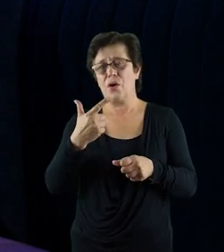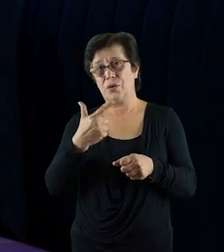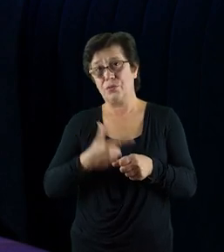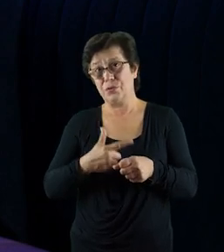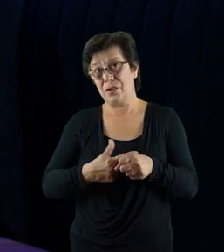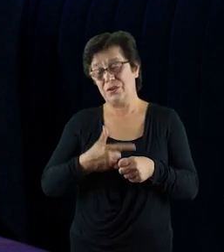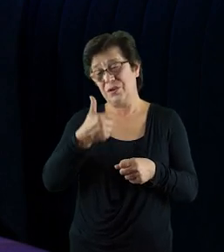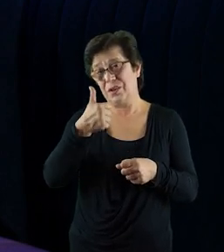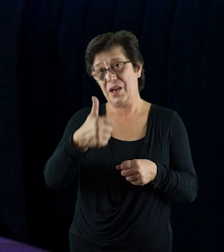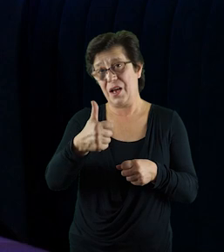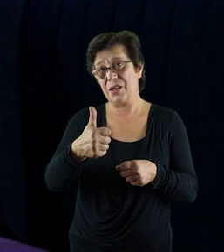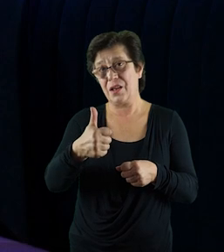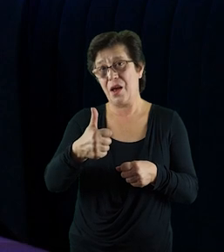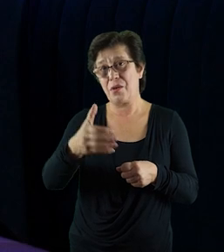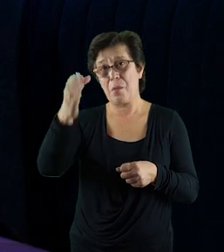21-letniemu poecie